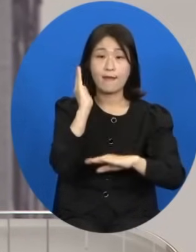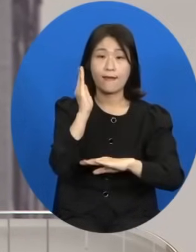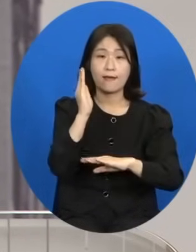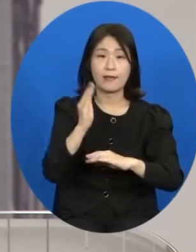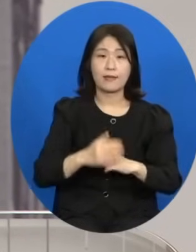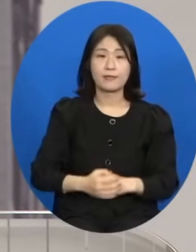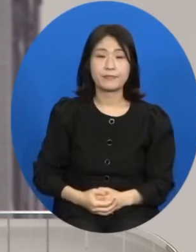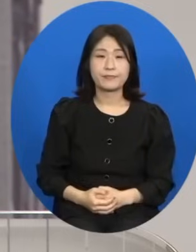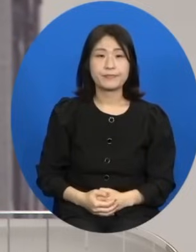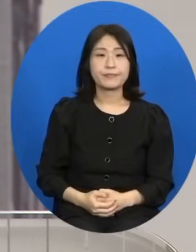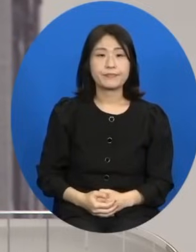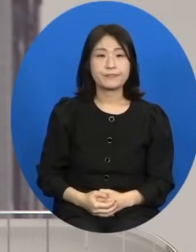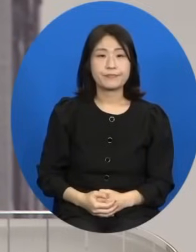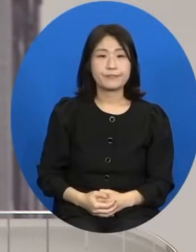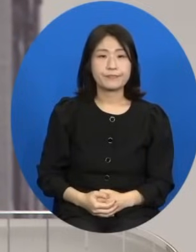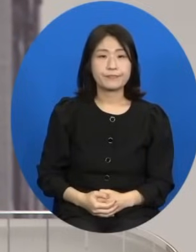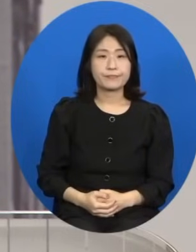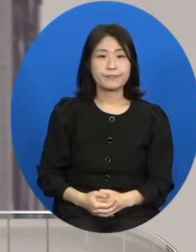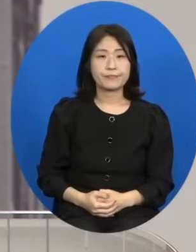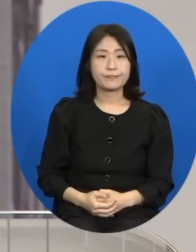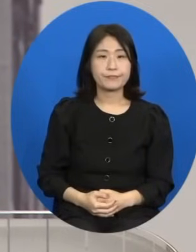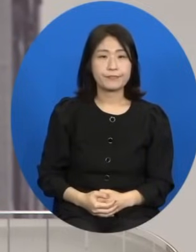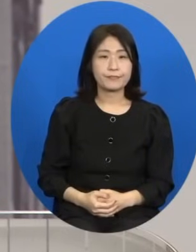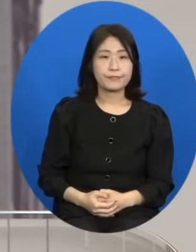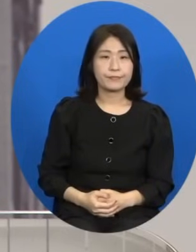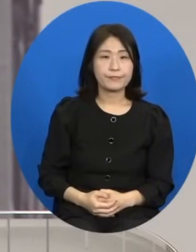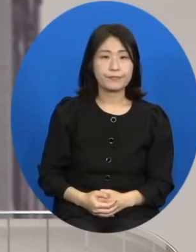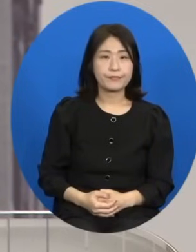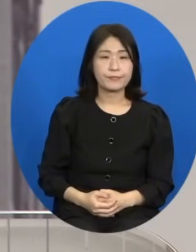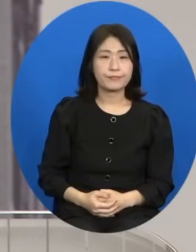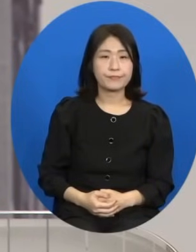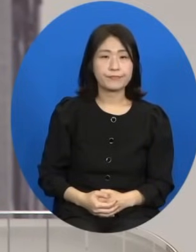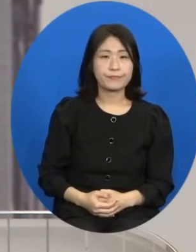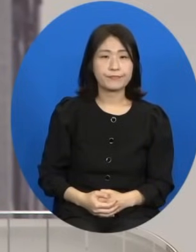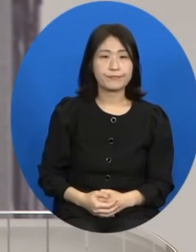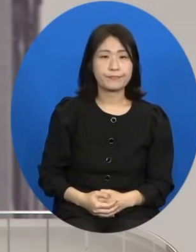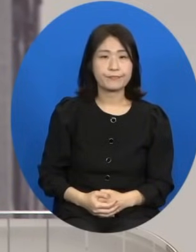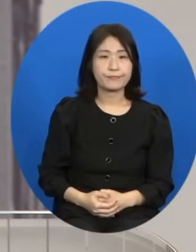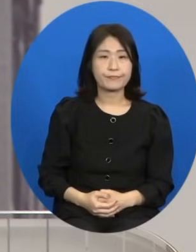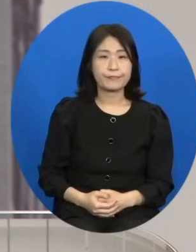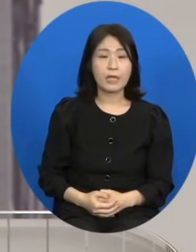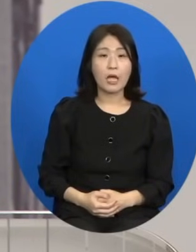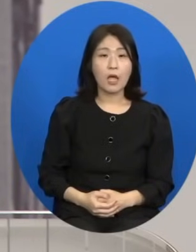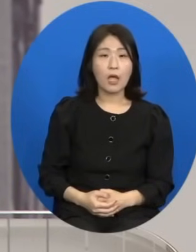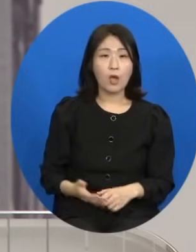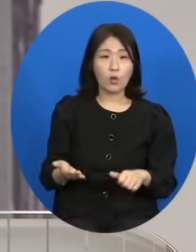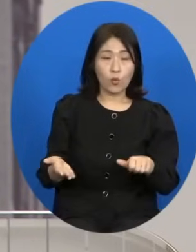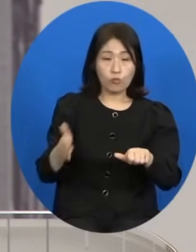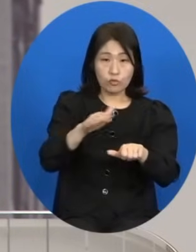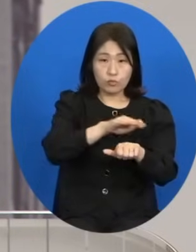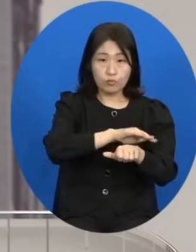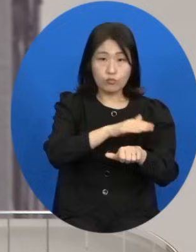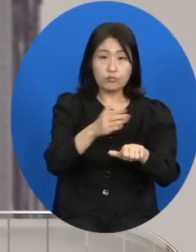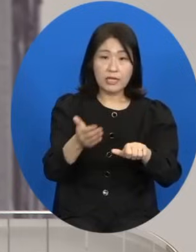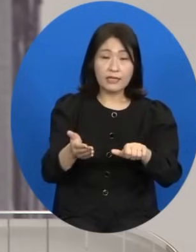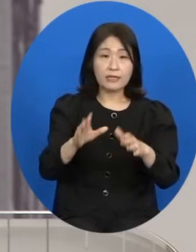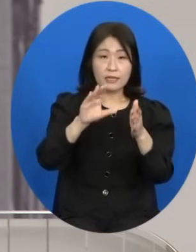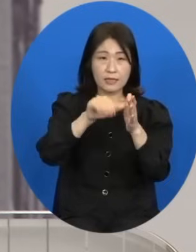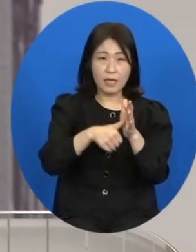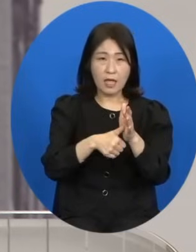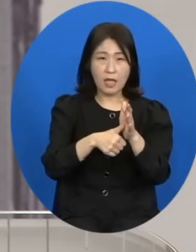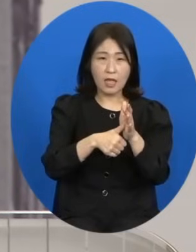써 있어요 된다는 거 요즘에 장할 때 매장보다는 화장을 많이